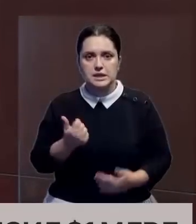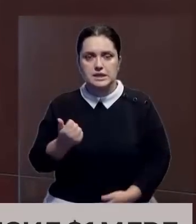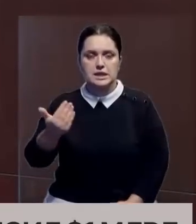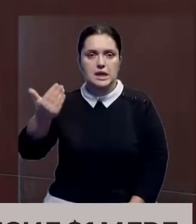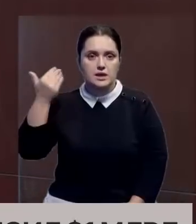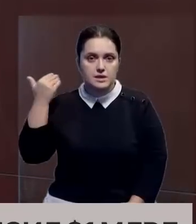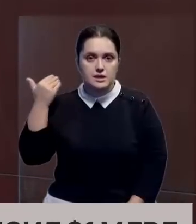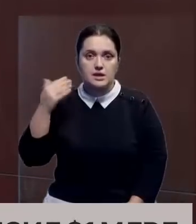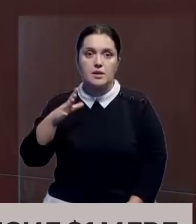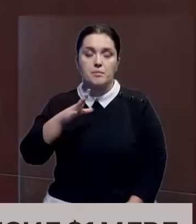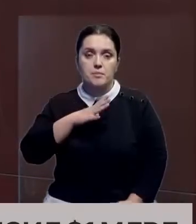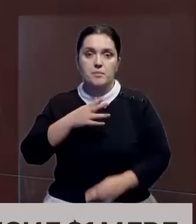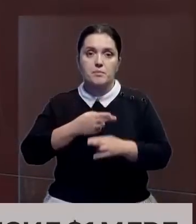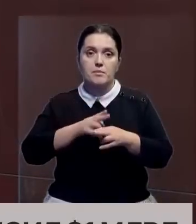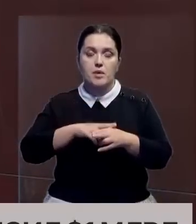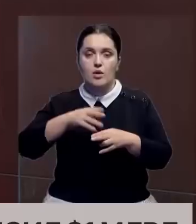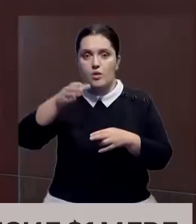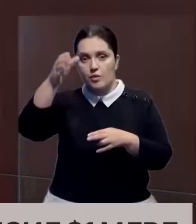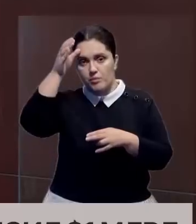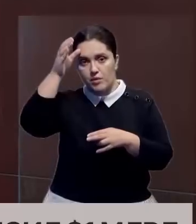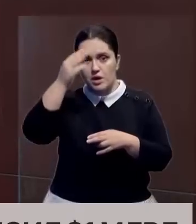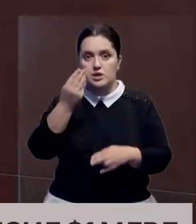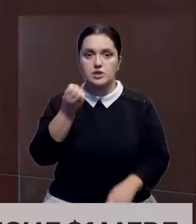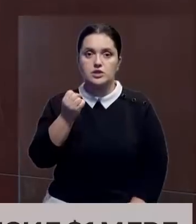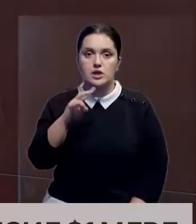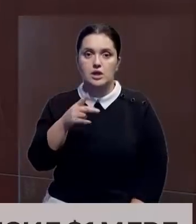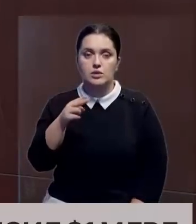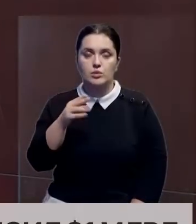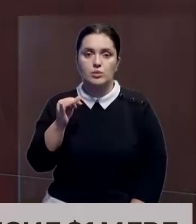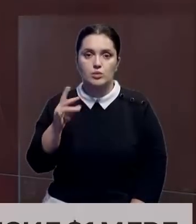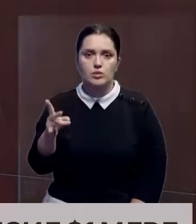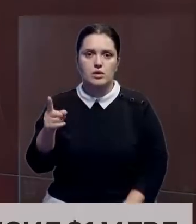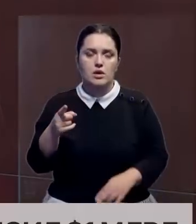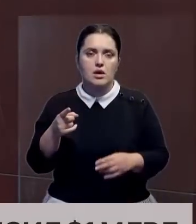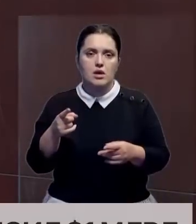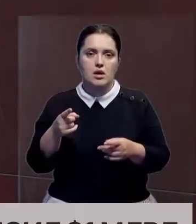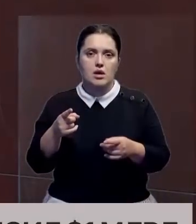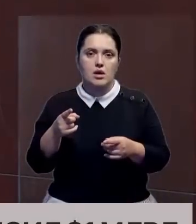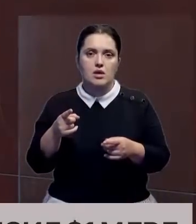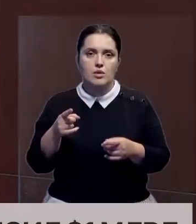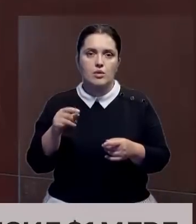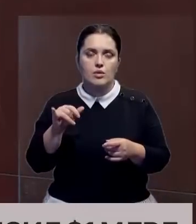три недели тому назад были в Академии наук, вот в филиале Шаньдуня. Но там, конечно, колоссальные у них